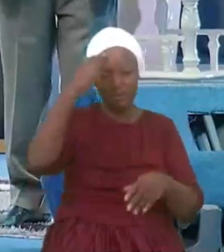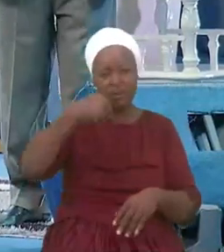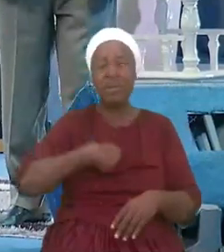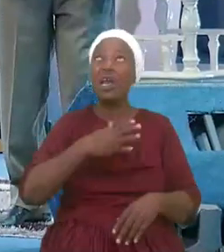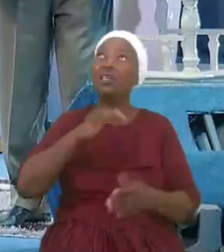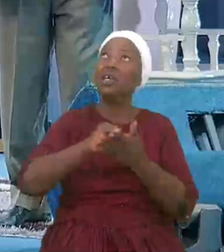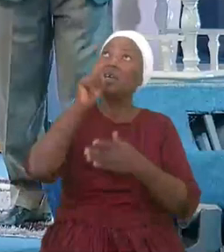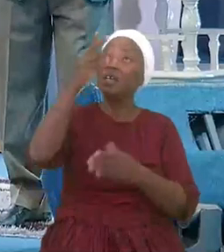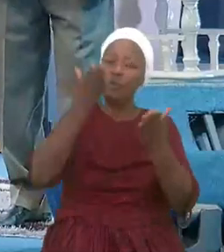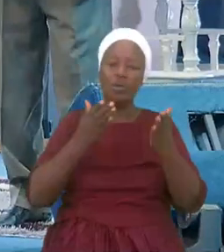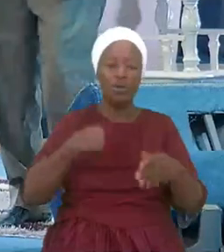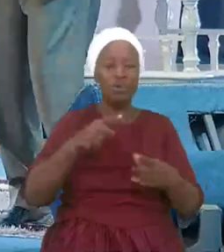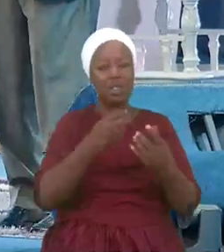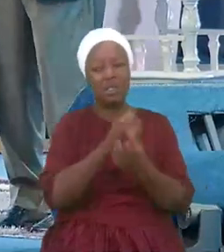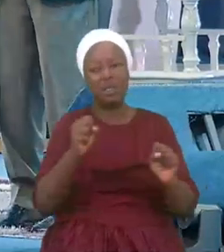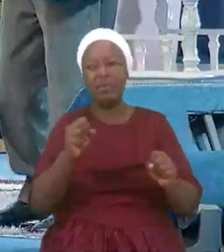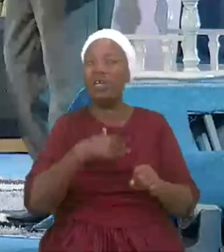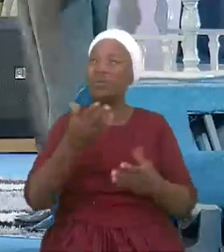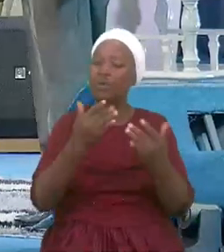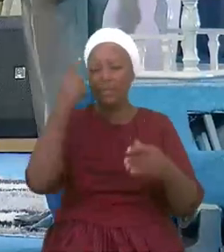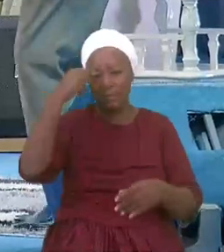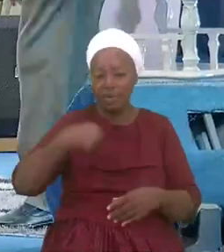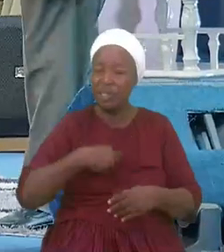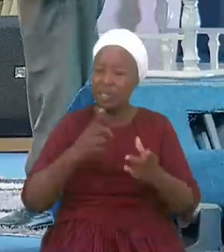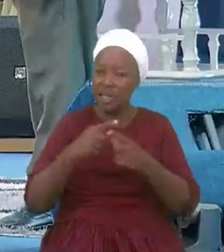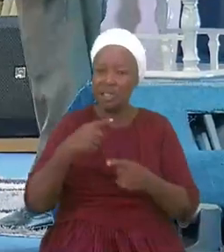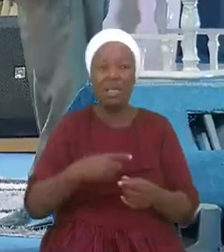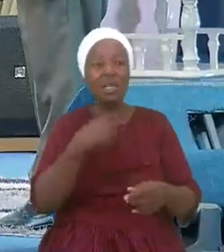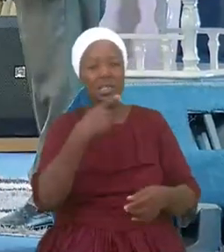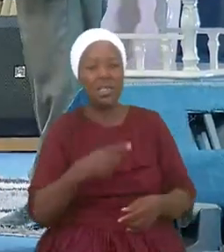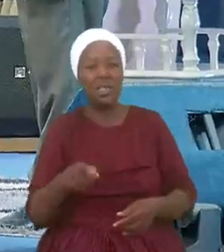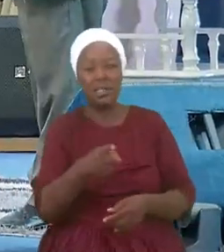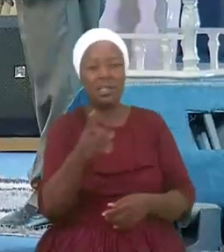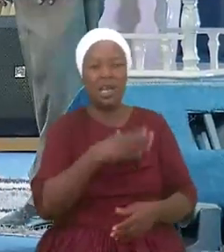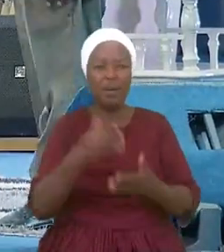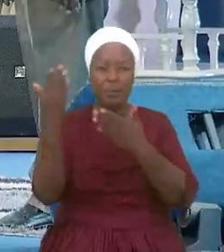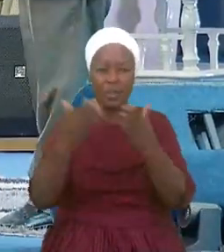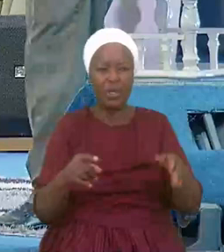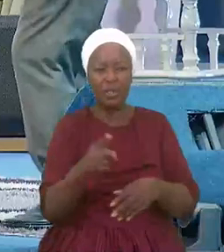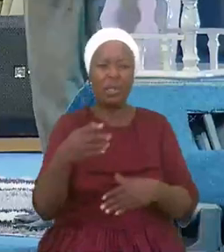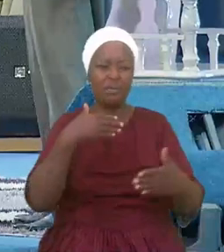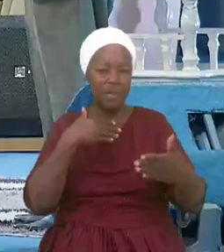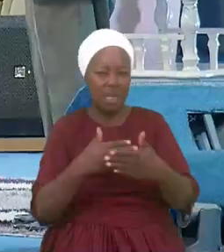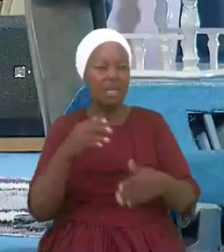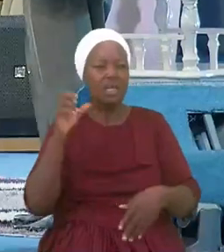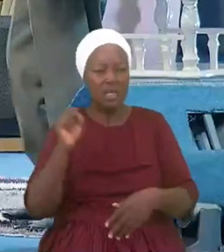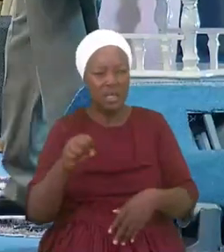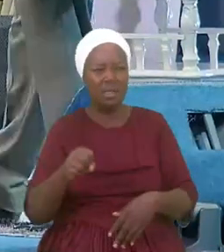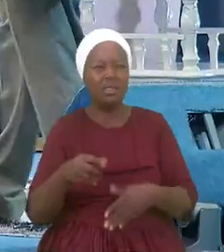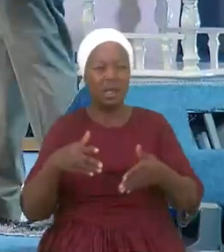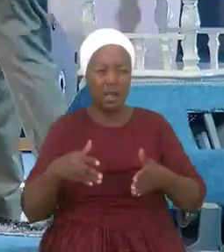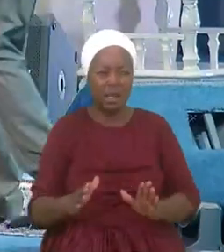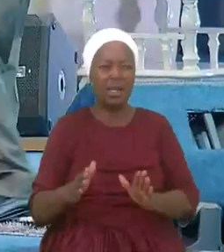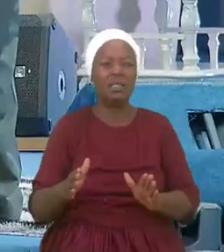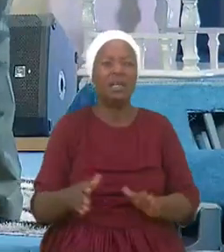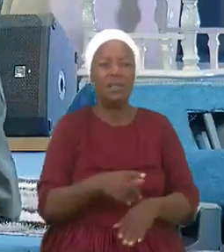sachant que pour moi et il veut que je sois sauvé il m'attend essayer déclarer